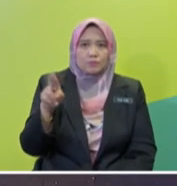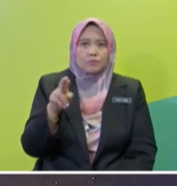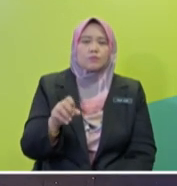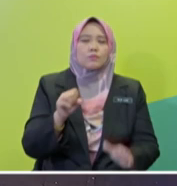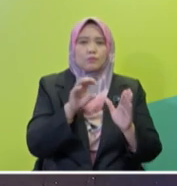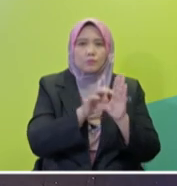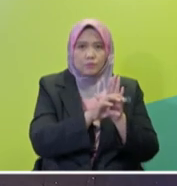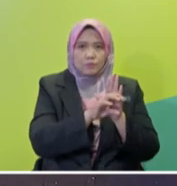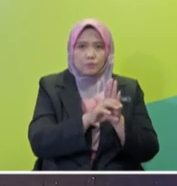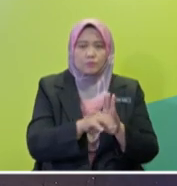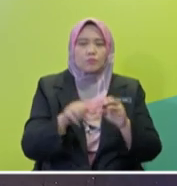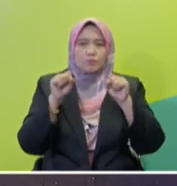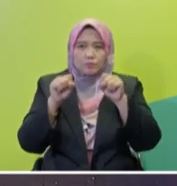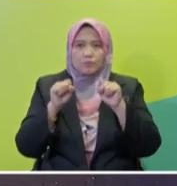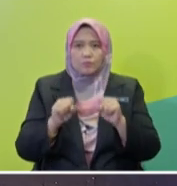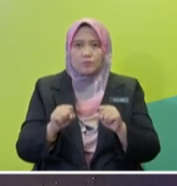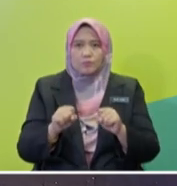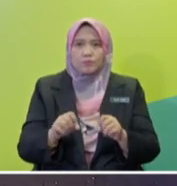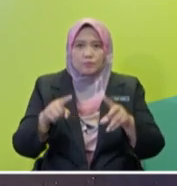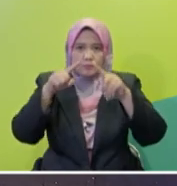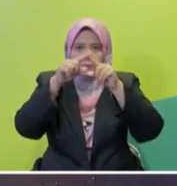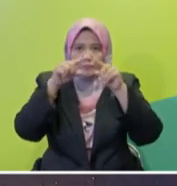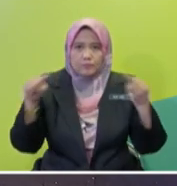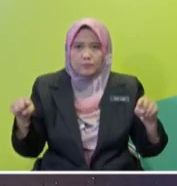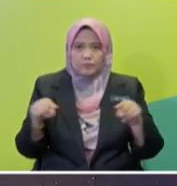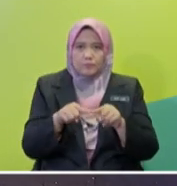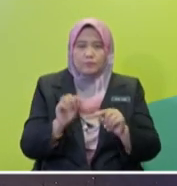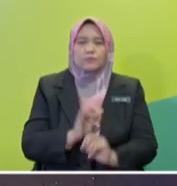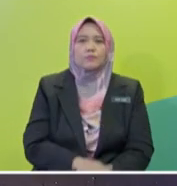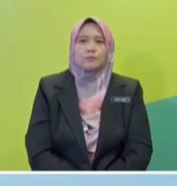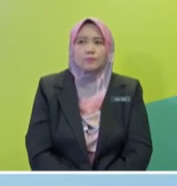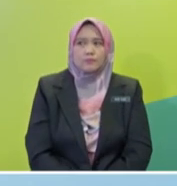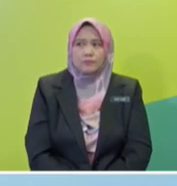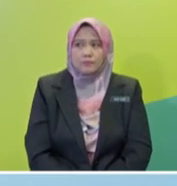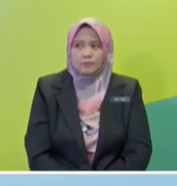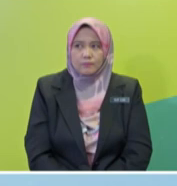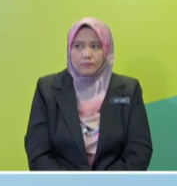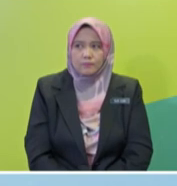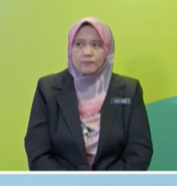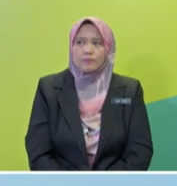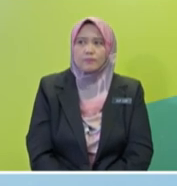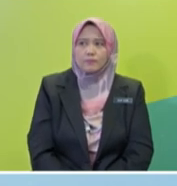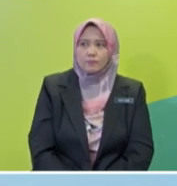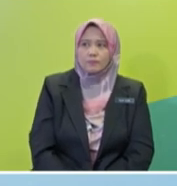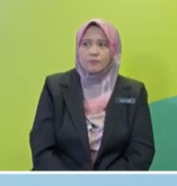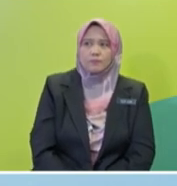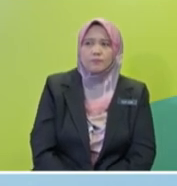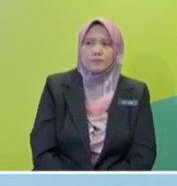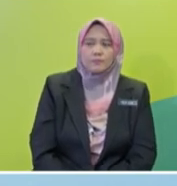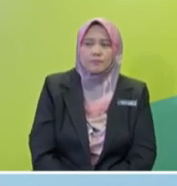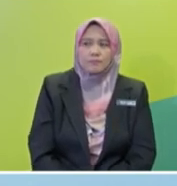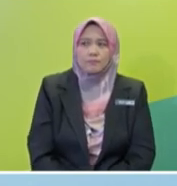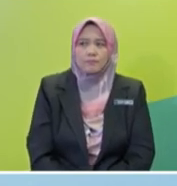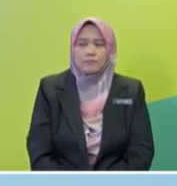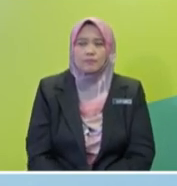Bagus kita ada empat struktur oke yang kita beli tadi baru kemudian kita